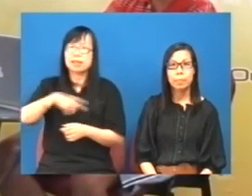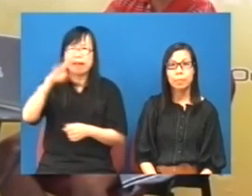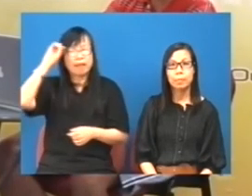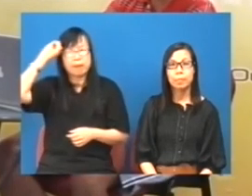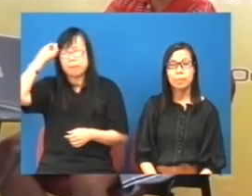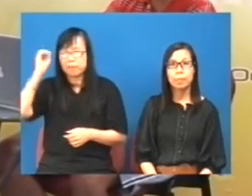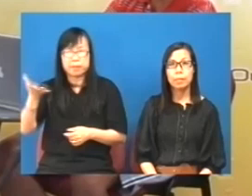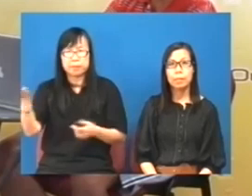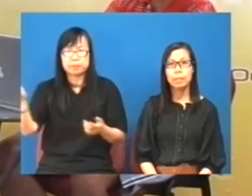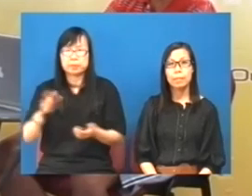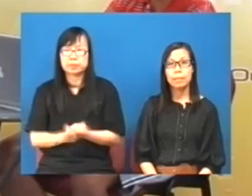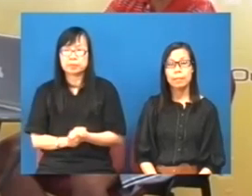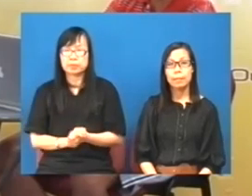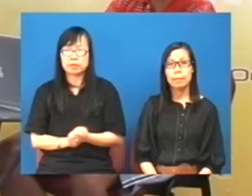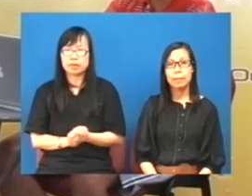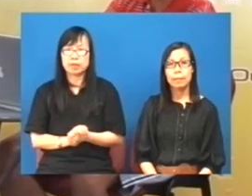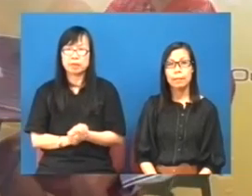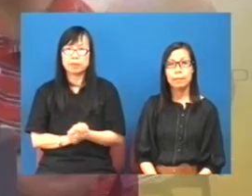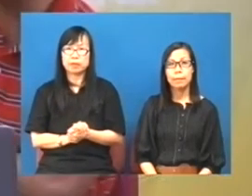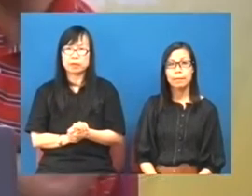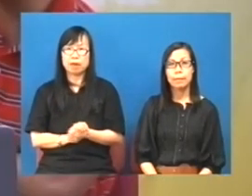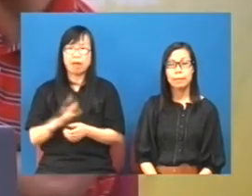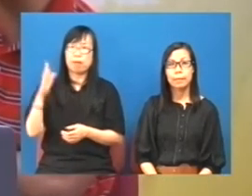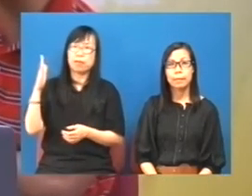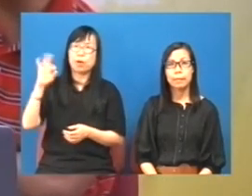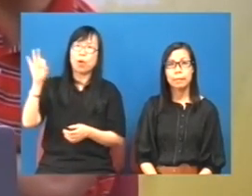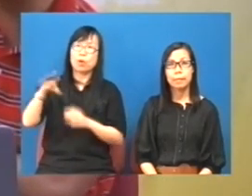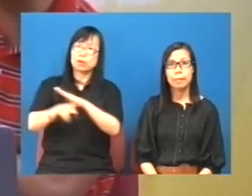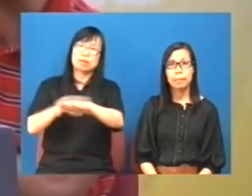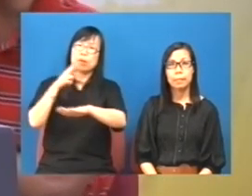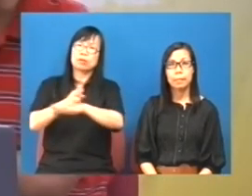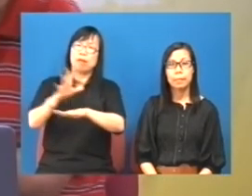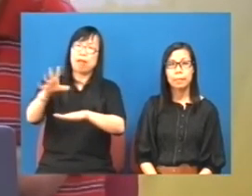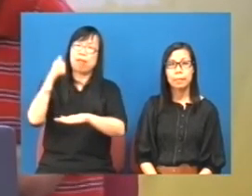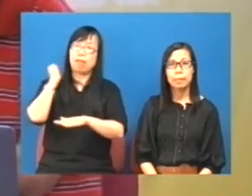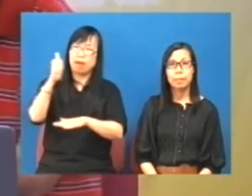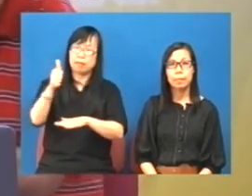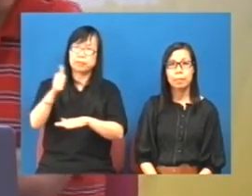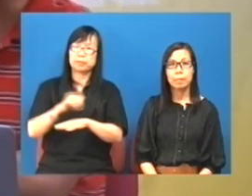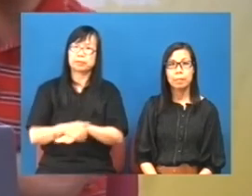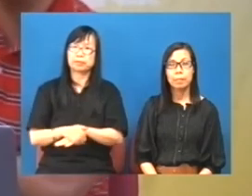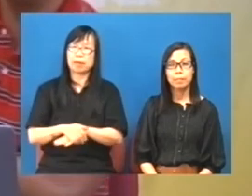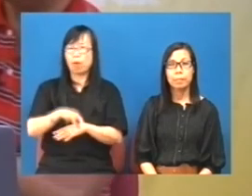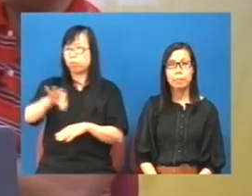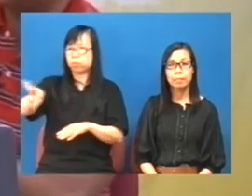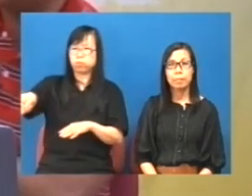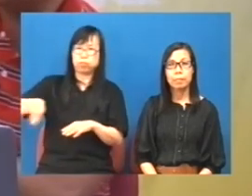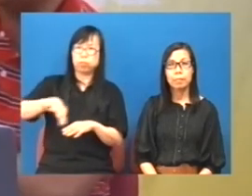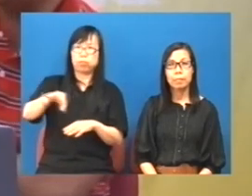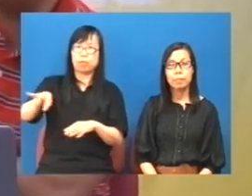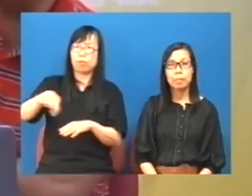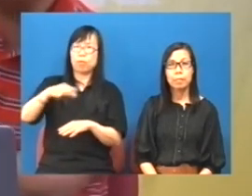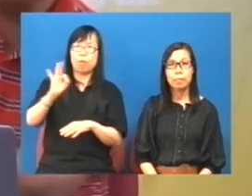簡單所以其實他就妙守兇兇偷東西好兇無一物兇無一物即是